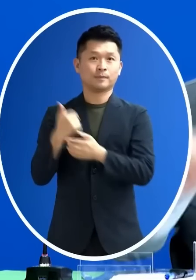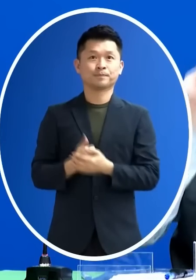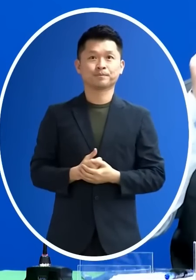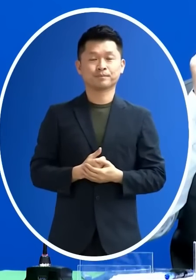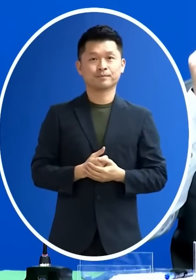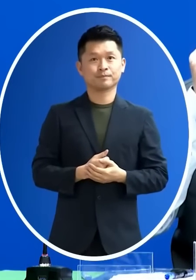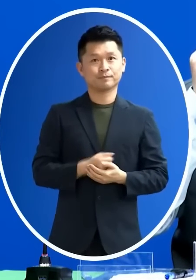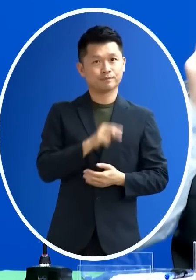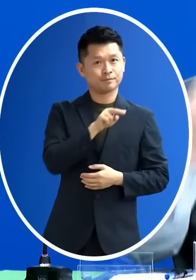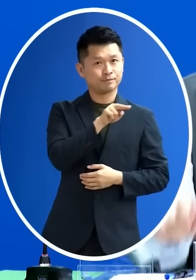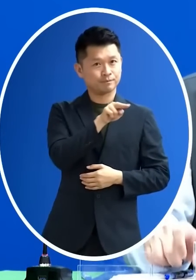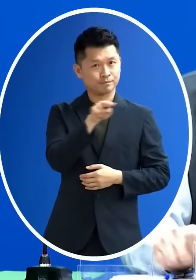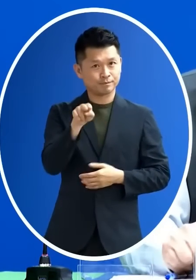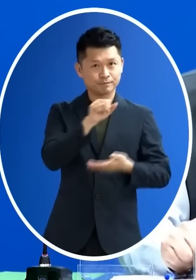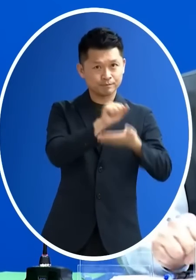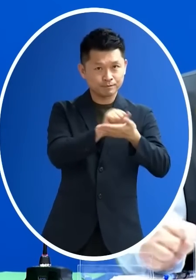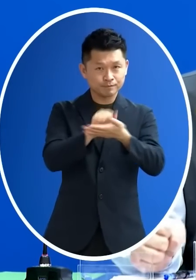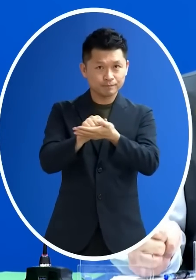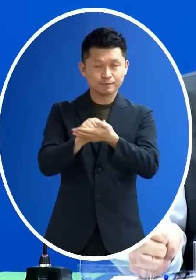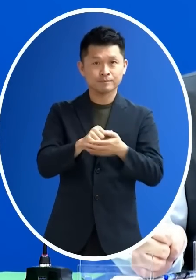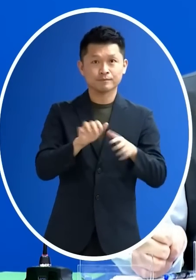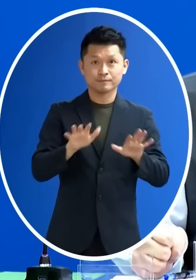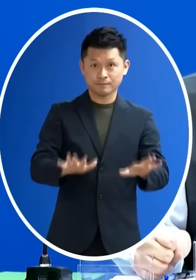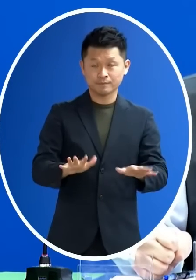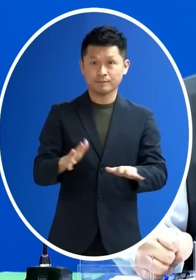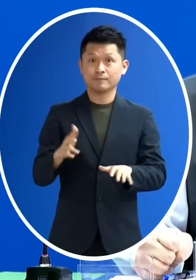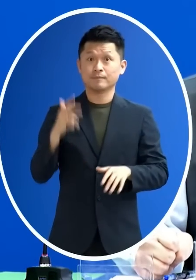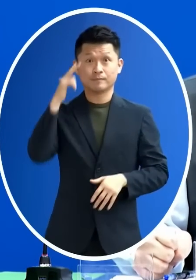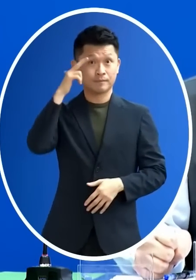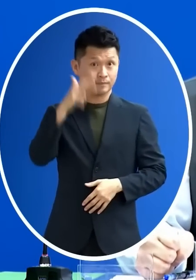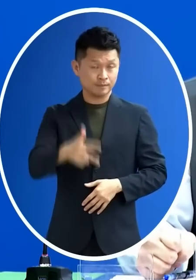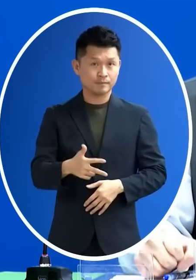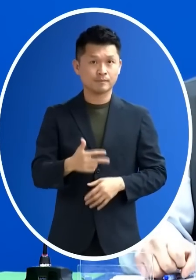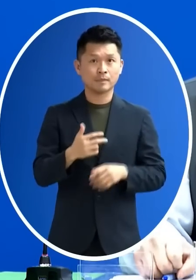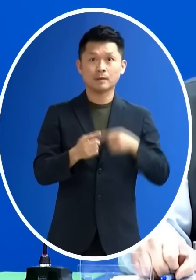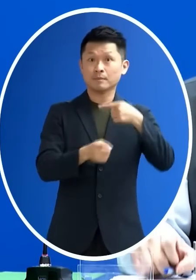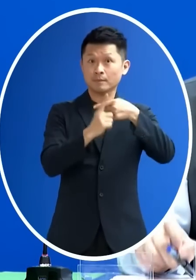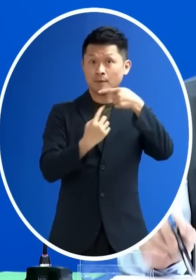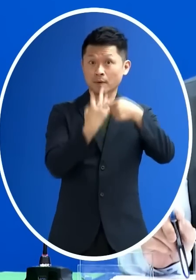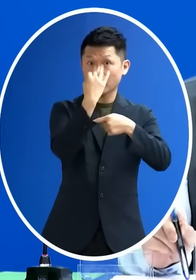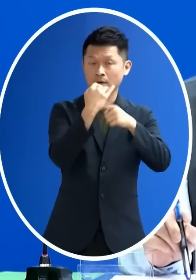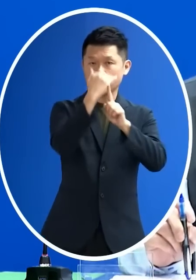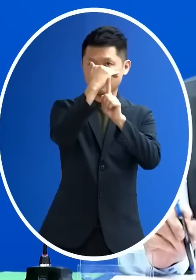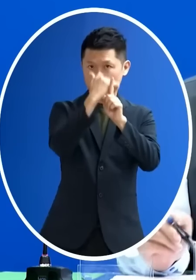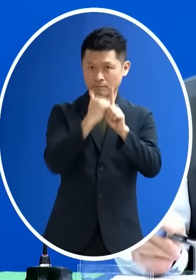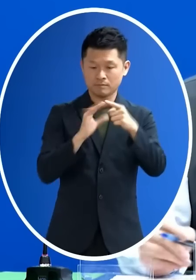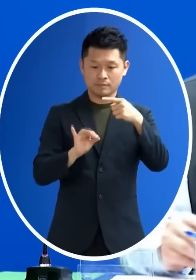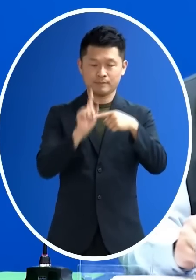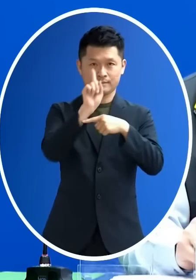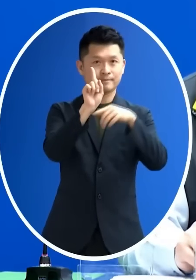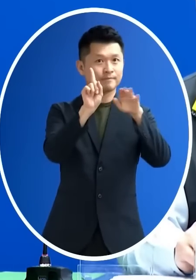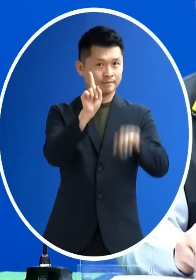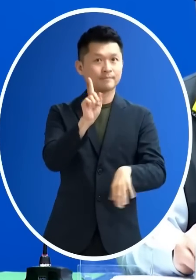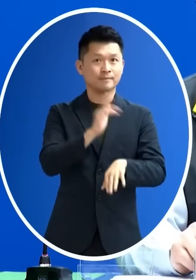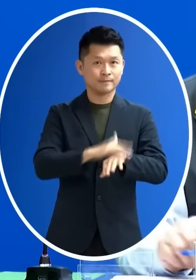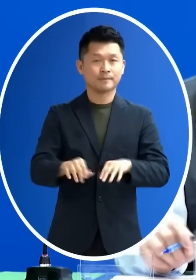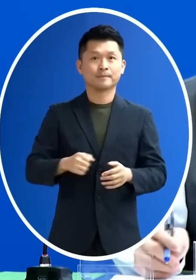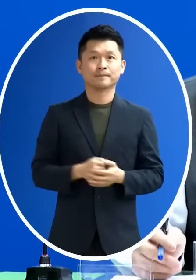看起来，应该本周跟下周的这个阳性率结果应该都会是低于1%，所以已